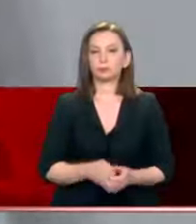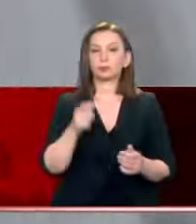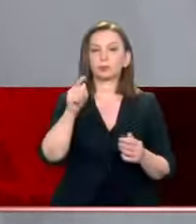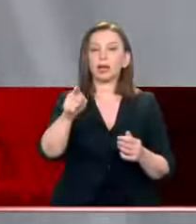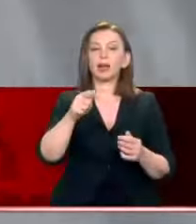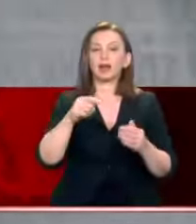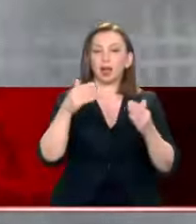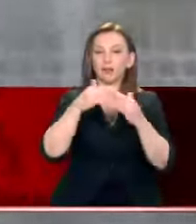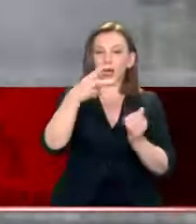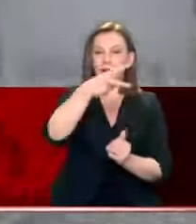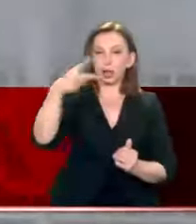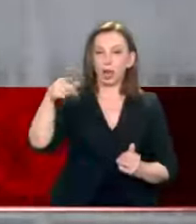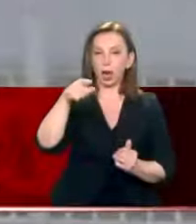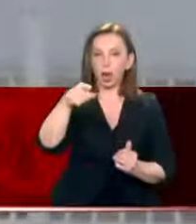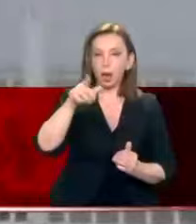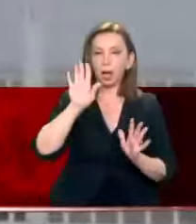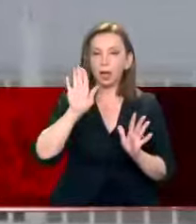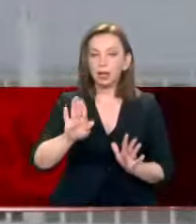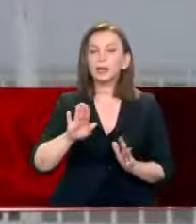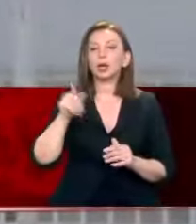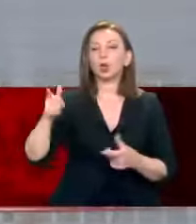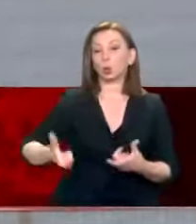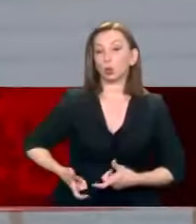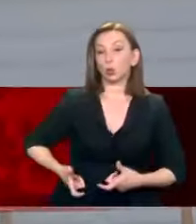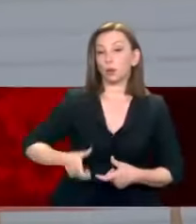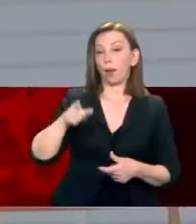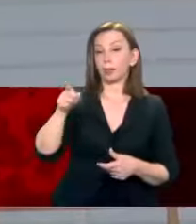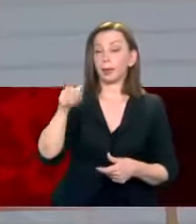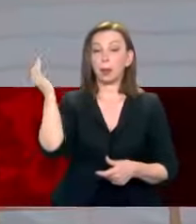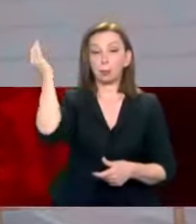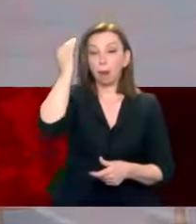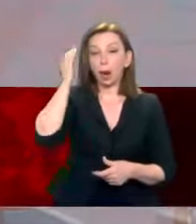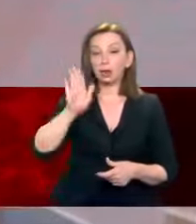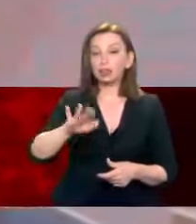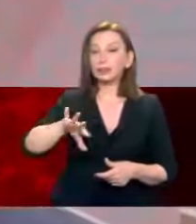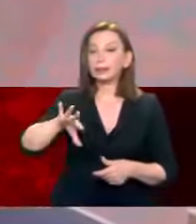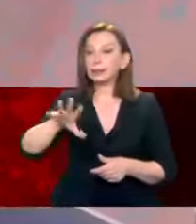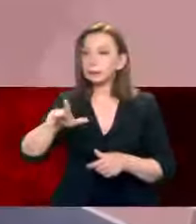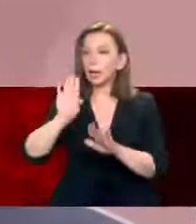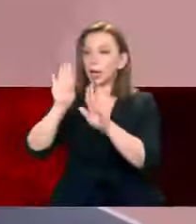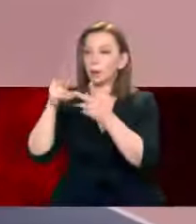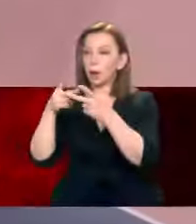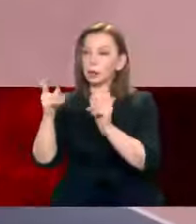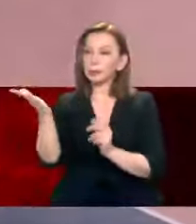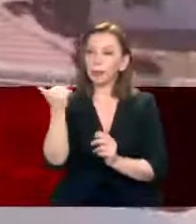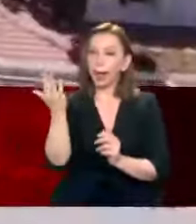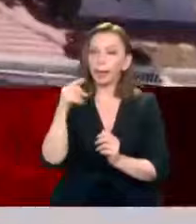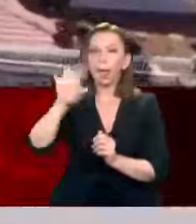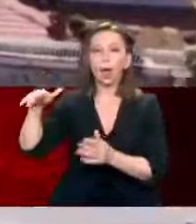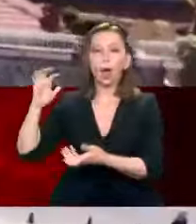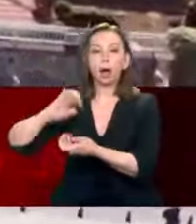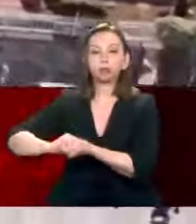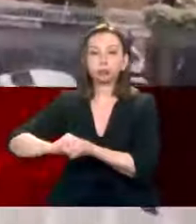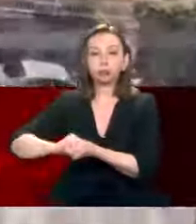Yalının güvenlik görevlisi maskeli 4 hırsızı içeri aldı. O işbirlikçiler dakikalar içinde 130 milyon liralık vurgun yaptı.